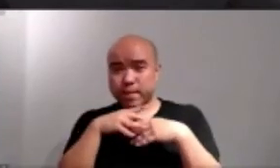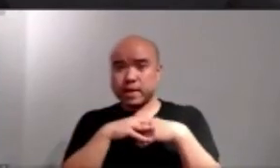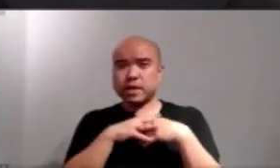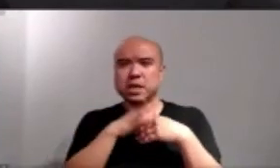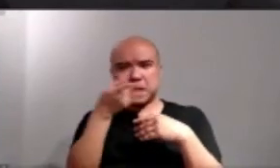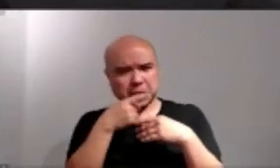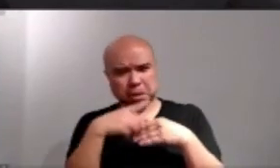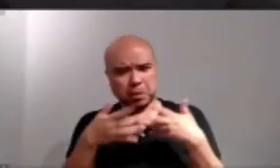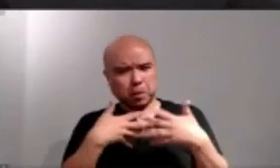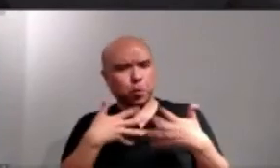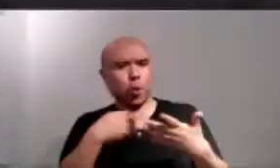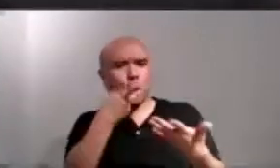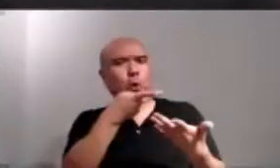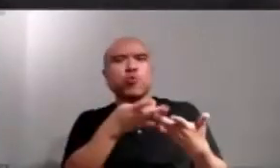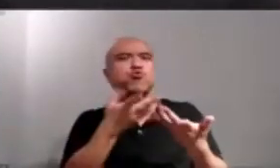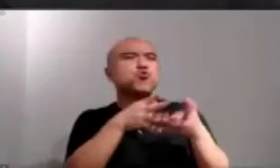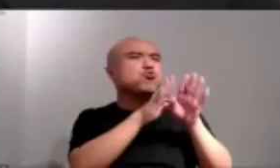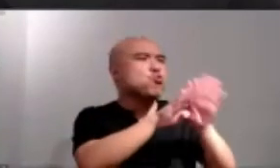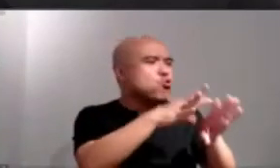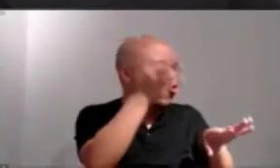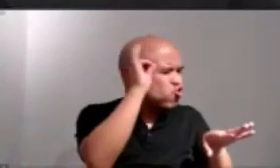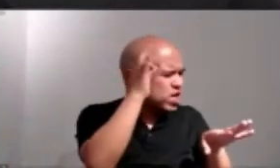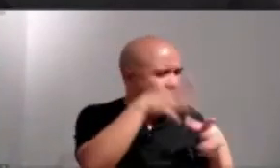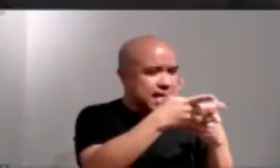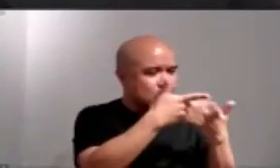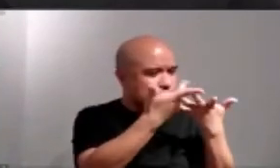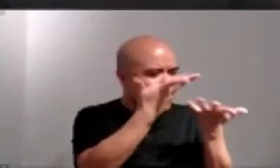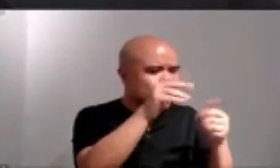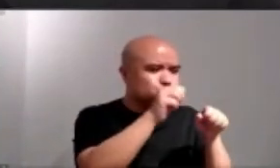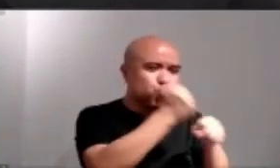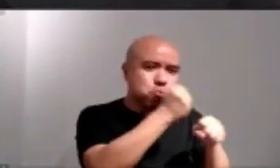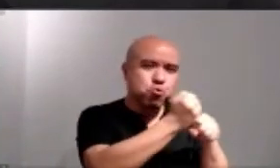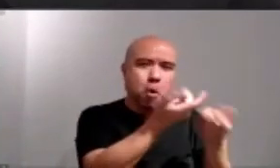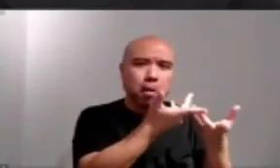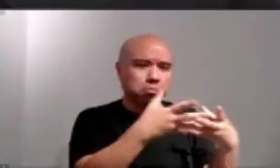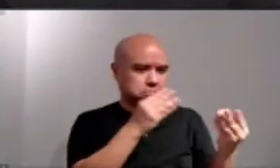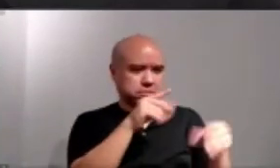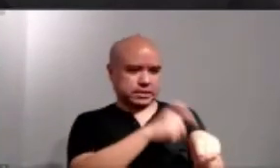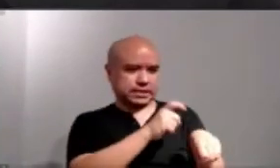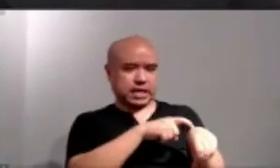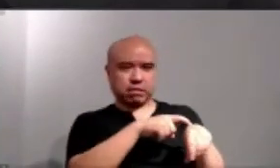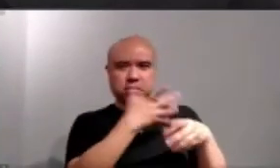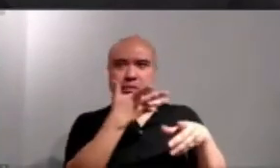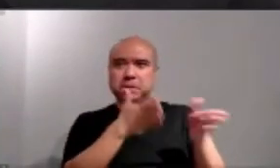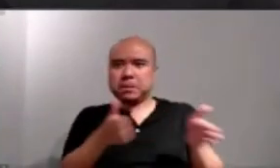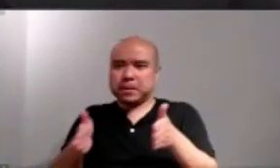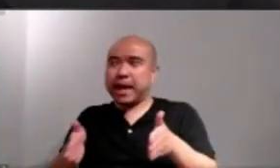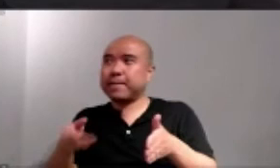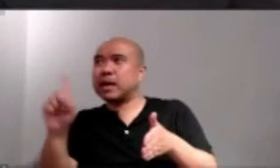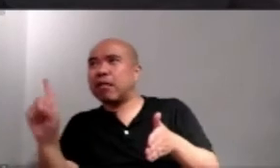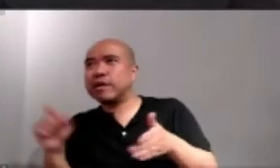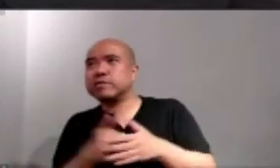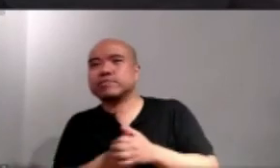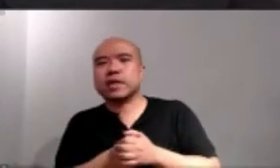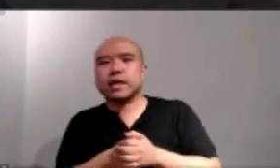啦，係啦。因為我經常會講，有時成日都記者都會問，就係咁都總會，因為我覺得慈善工作本身係一個非常之大嘅動力。即